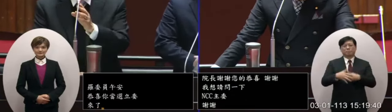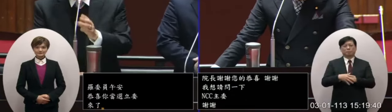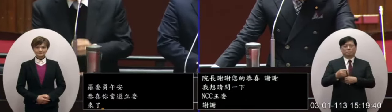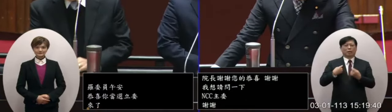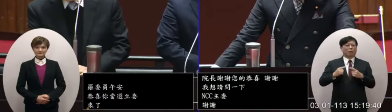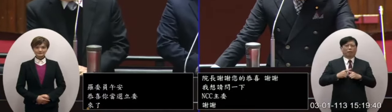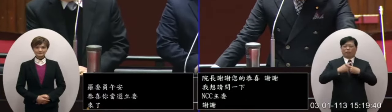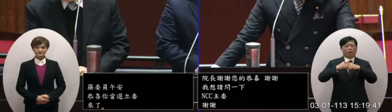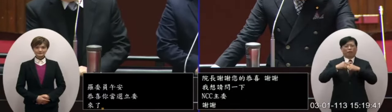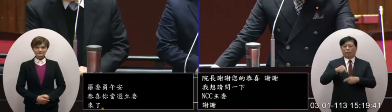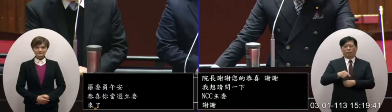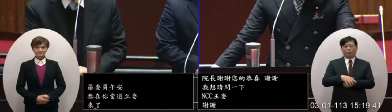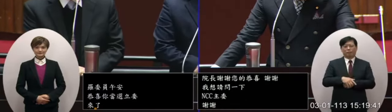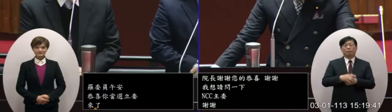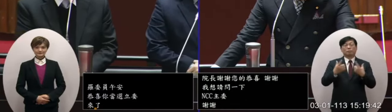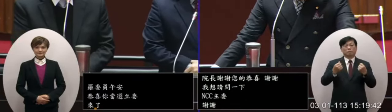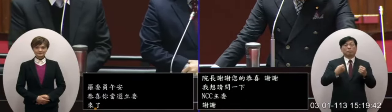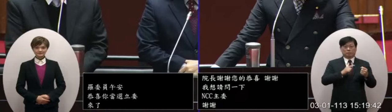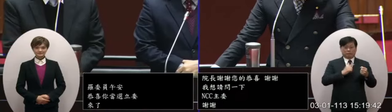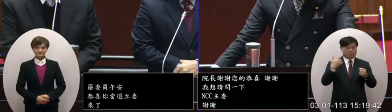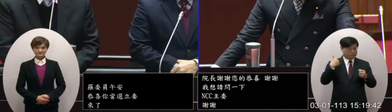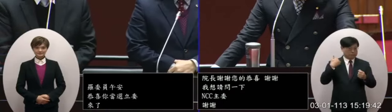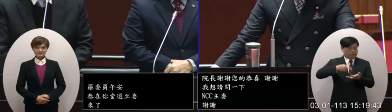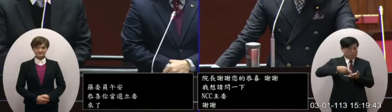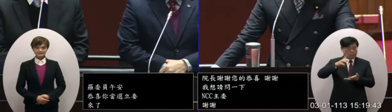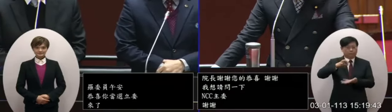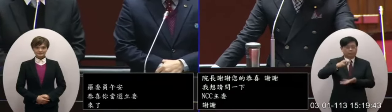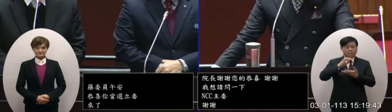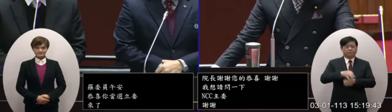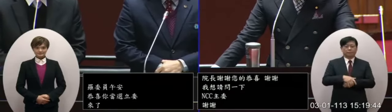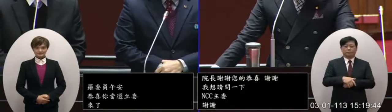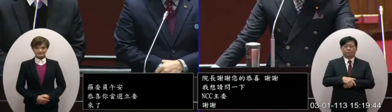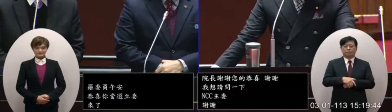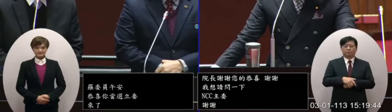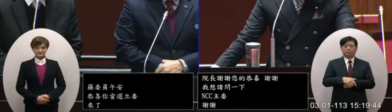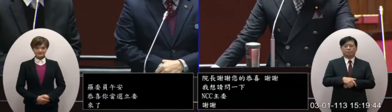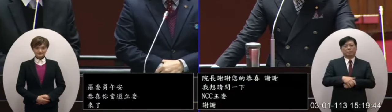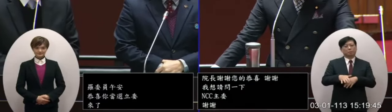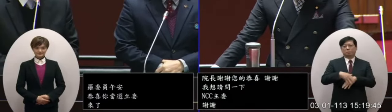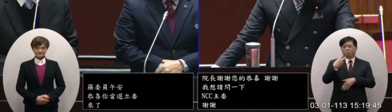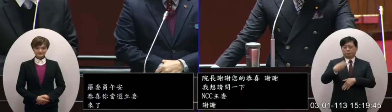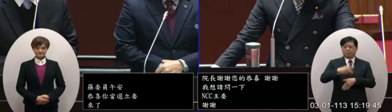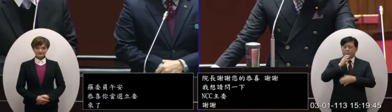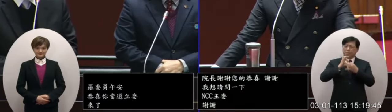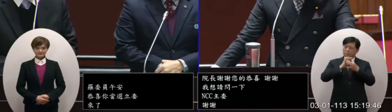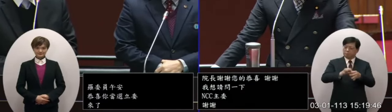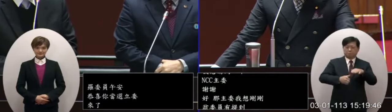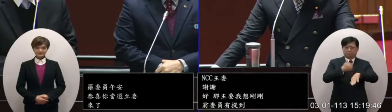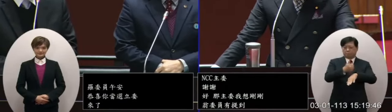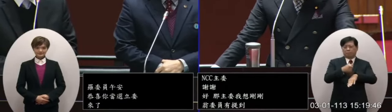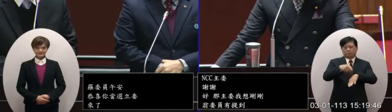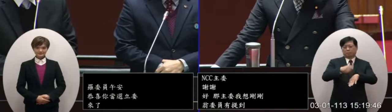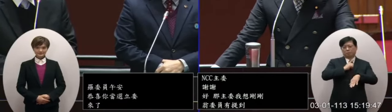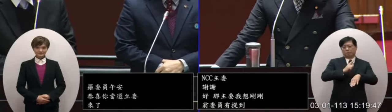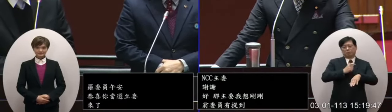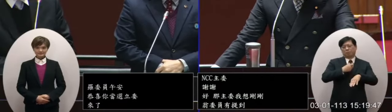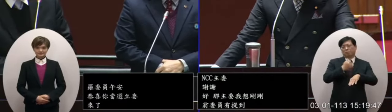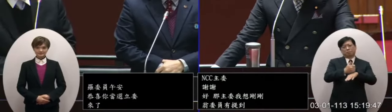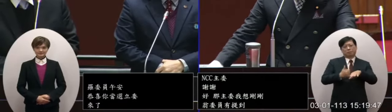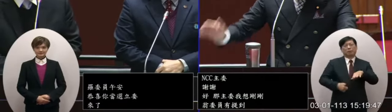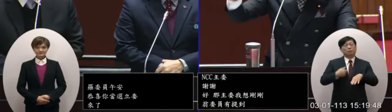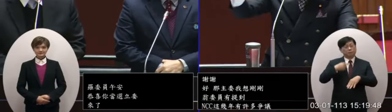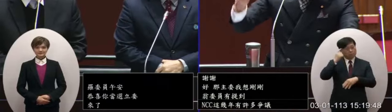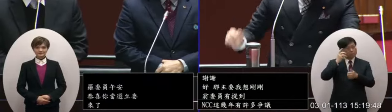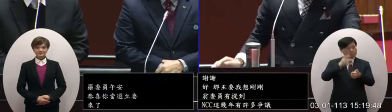纷扰扰也都在你上一次有提到，哦，可能就不会再继续担任主委这一职。我想